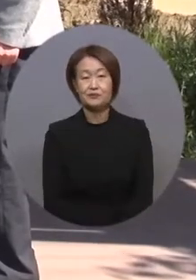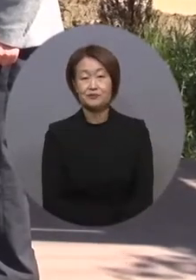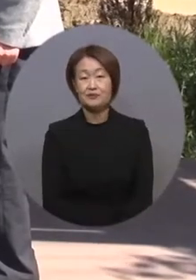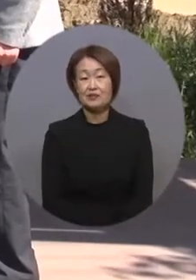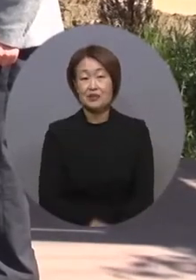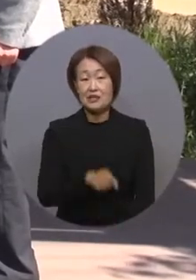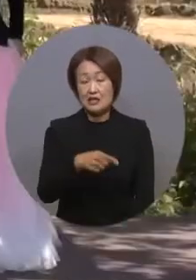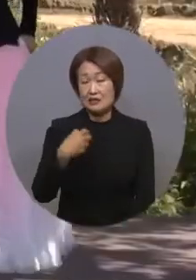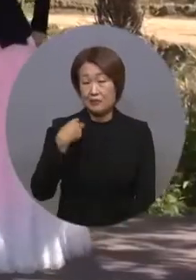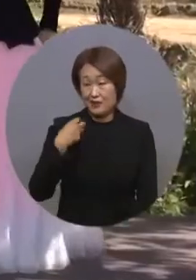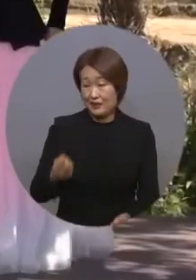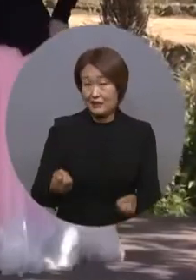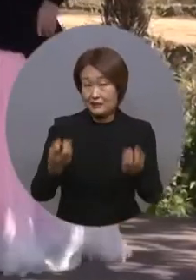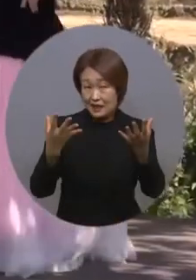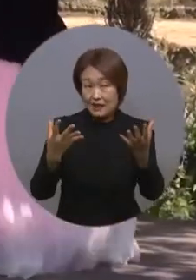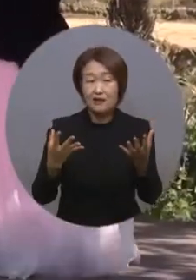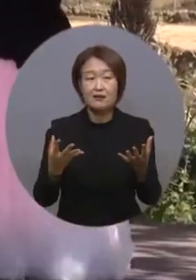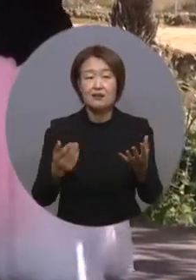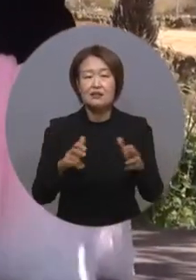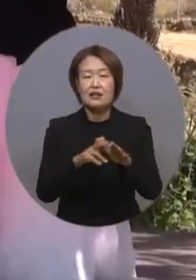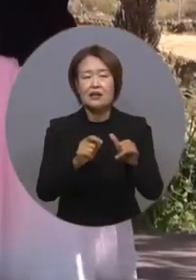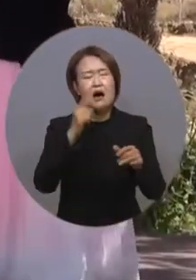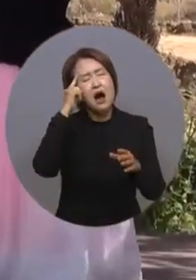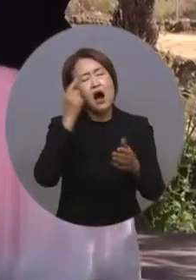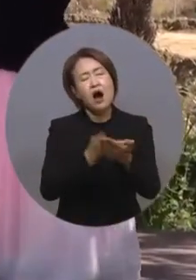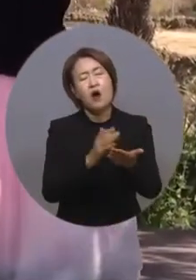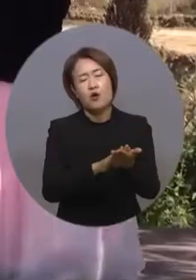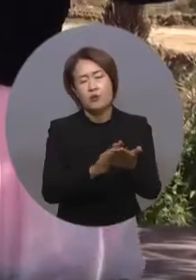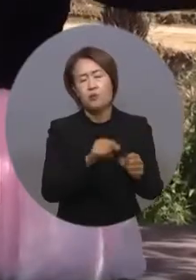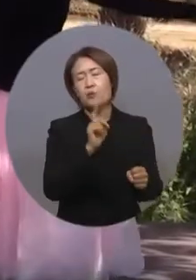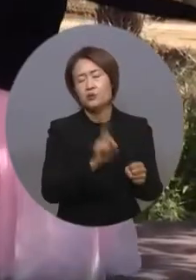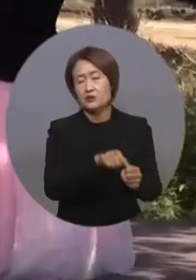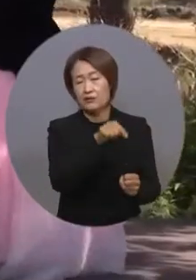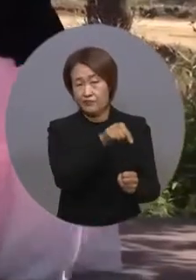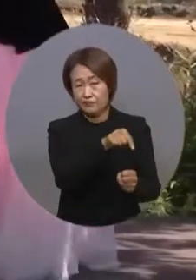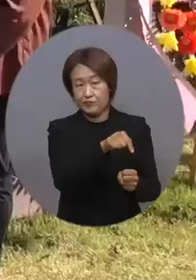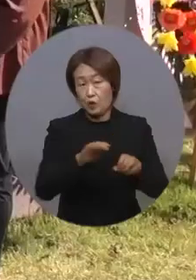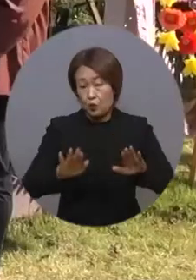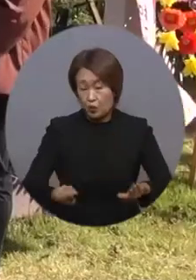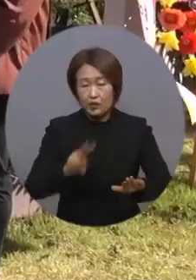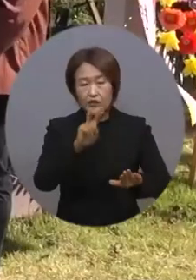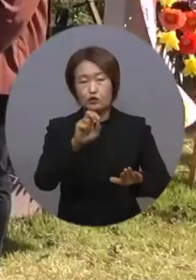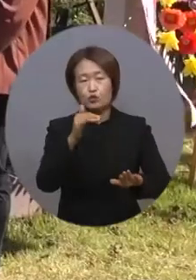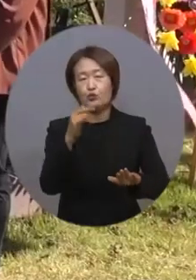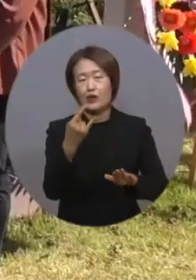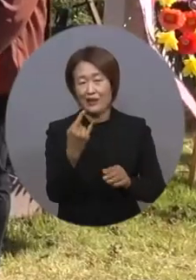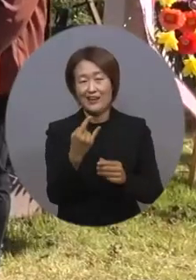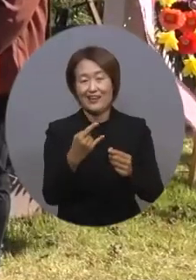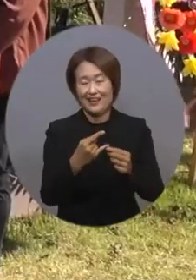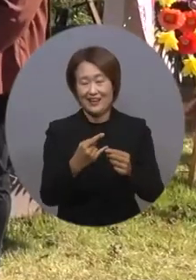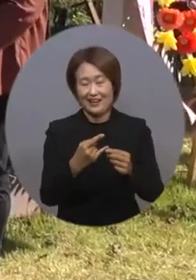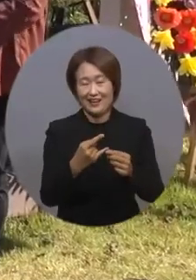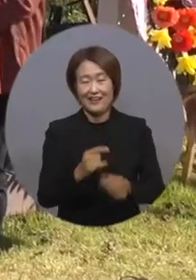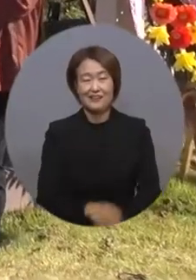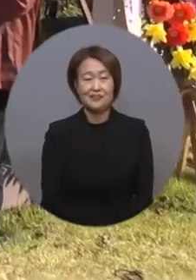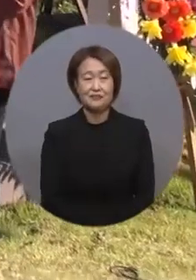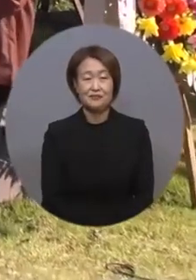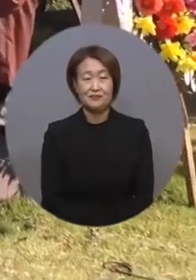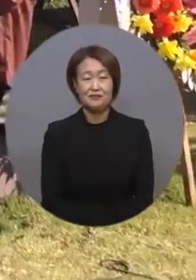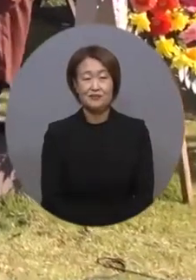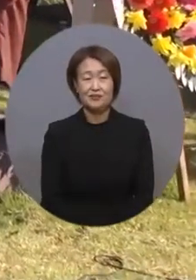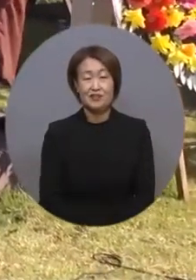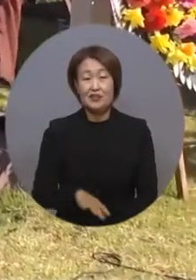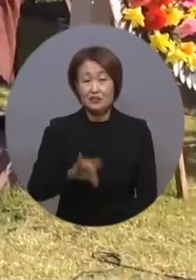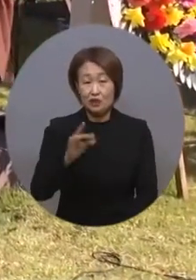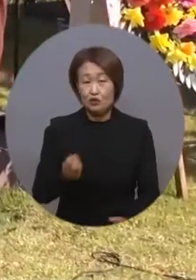한국장애인사랑나눔협회가 주관한 이번 행사는 장애인의 인식 개선을 위한 자리로 올해 29회째를 맞이하고 있으며 행사는 식전